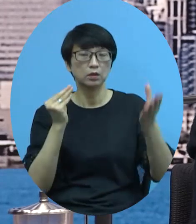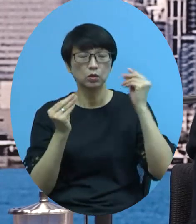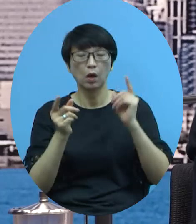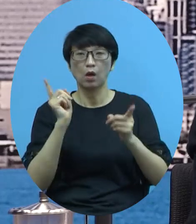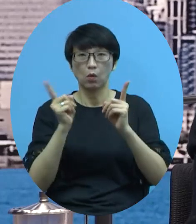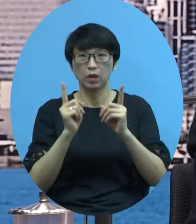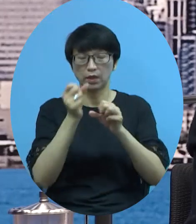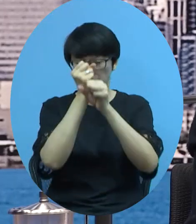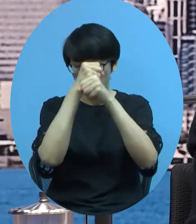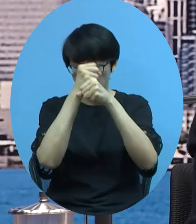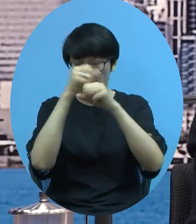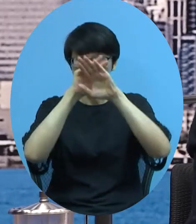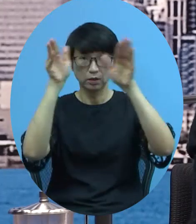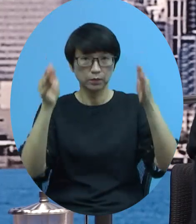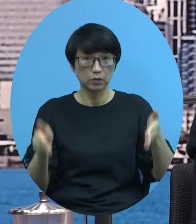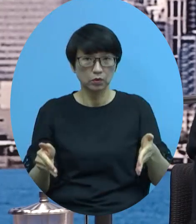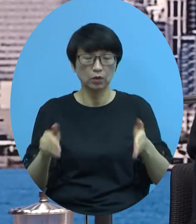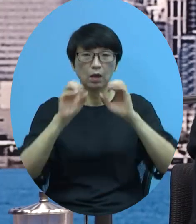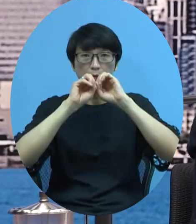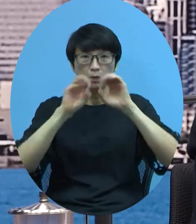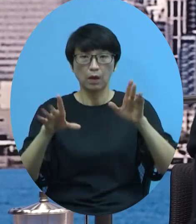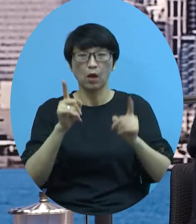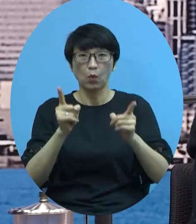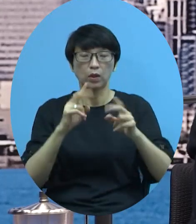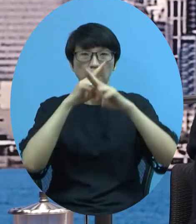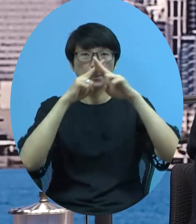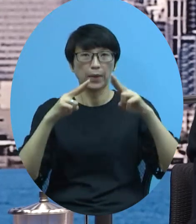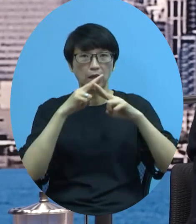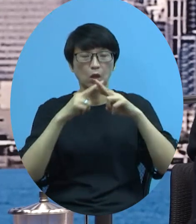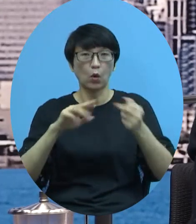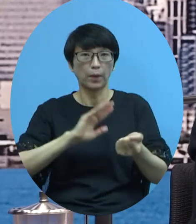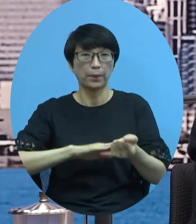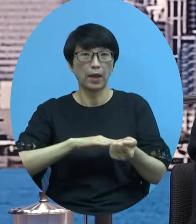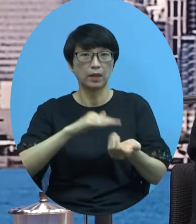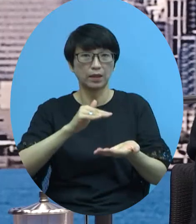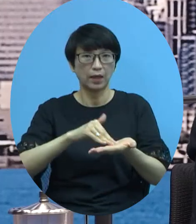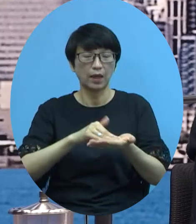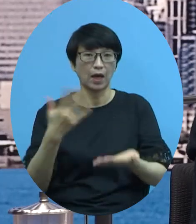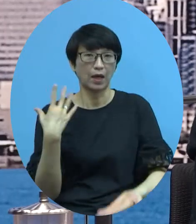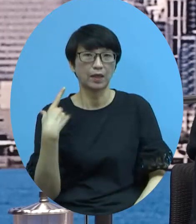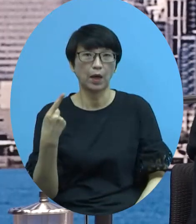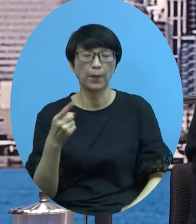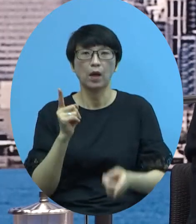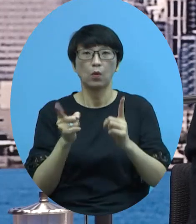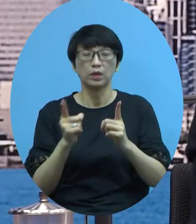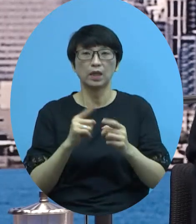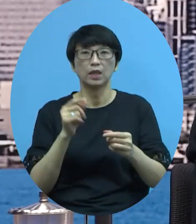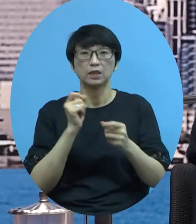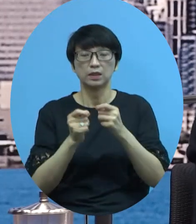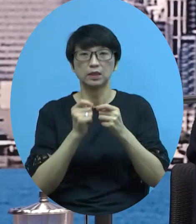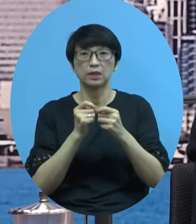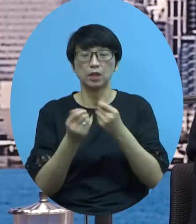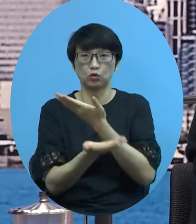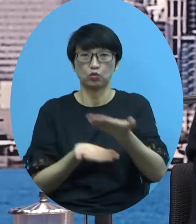報告嗰時候咧，就係、是、可能係有啲秘魯嘅個案，但係咧就係琴日嘅個案，即係佢有時重複出嘅，